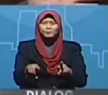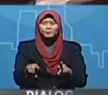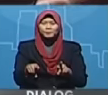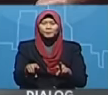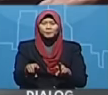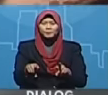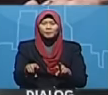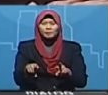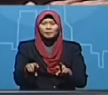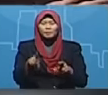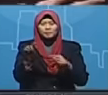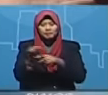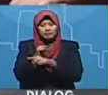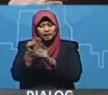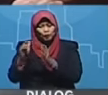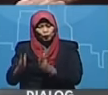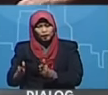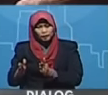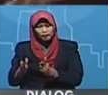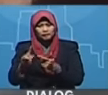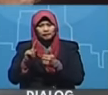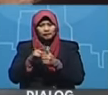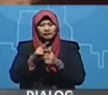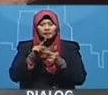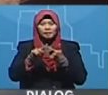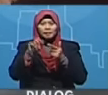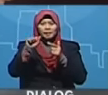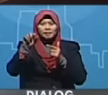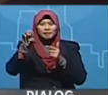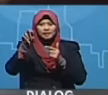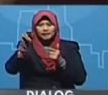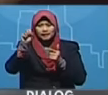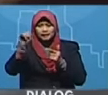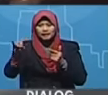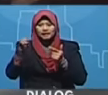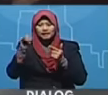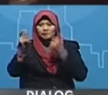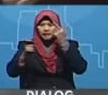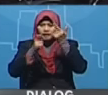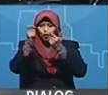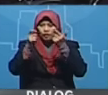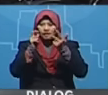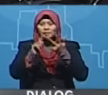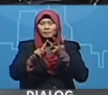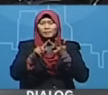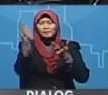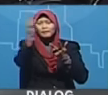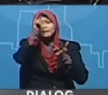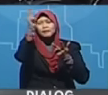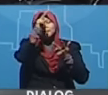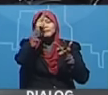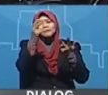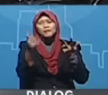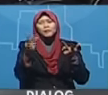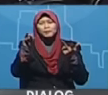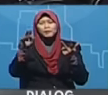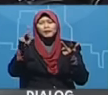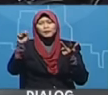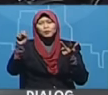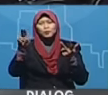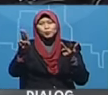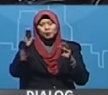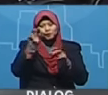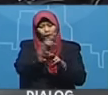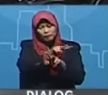Tiga pihak, iaitu pihak pengguna, pihak agensi pelancongan itu sendiri dan pihak kerajaan. Dan sekarang kita meletakkan sendiri MKSU yang mengawal